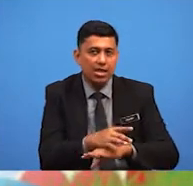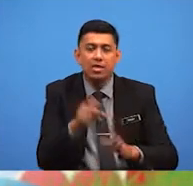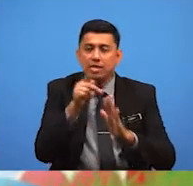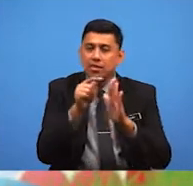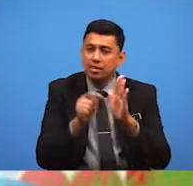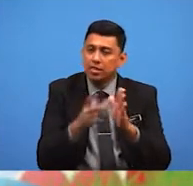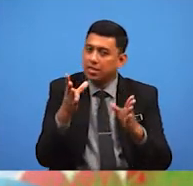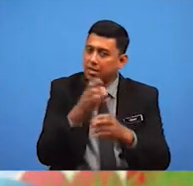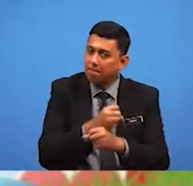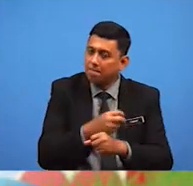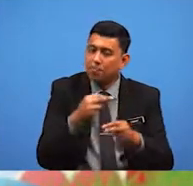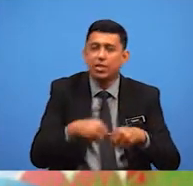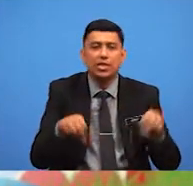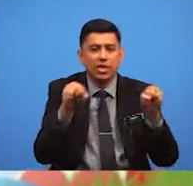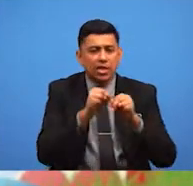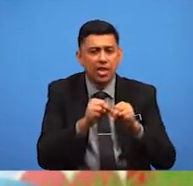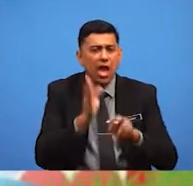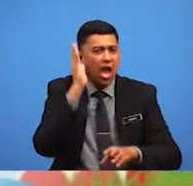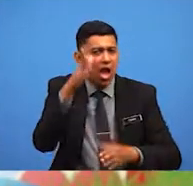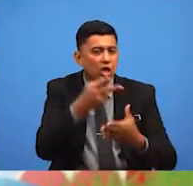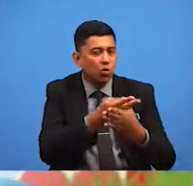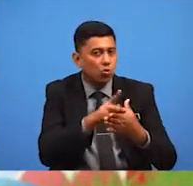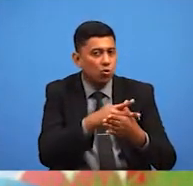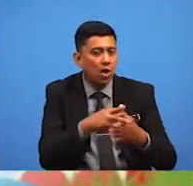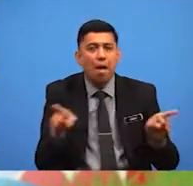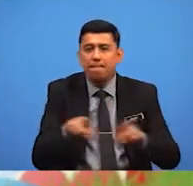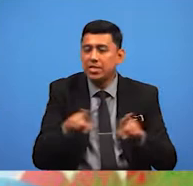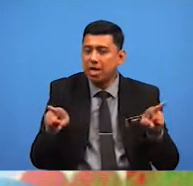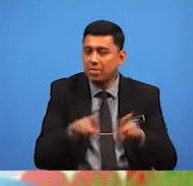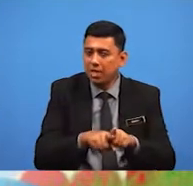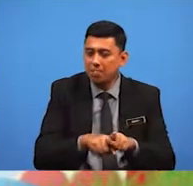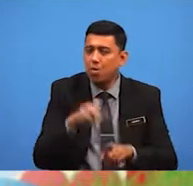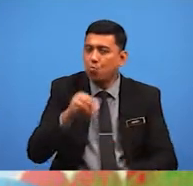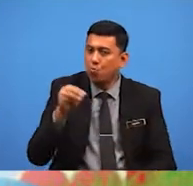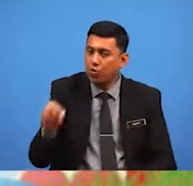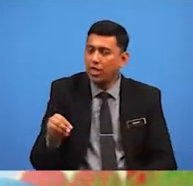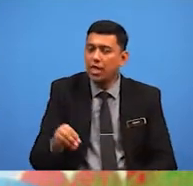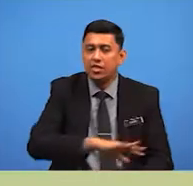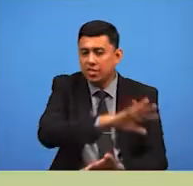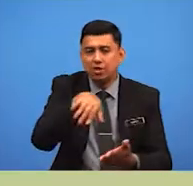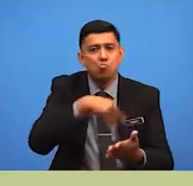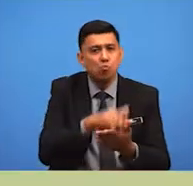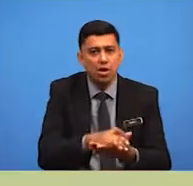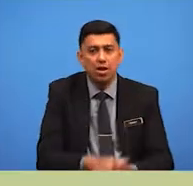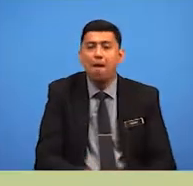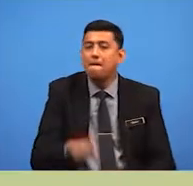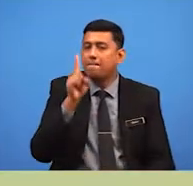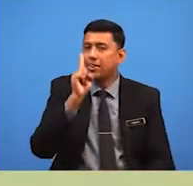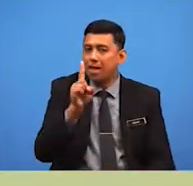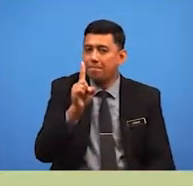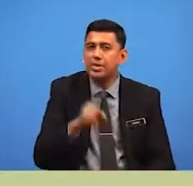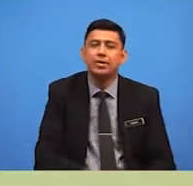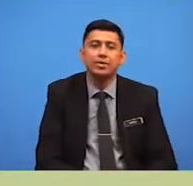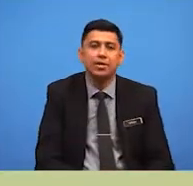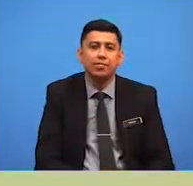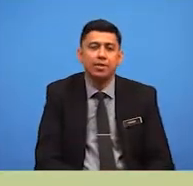Terdapat lima nilai yang cikgu akan kongsikan bersama-sama murid sekalian. Pertama,